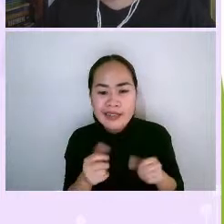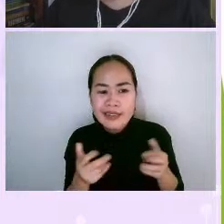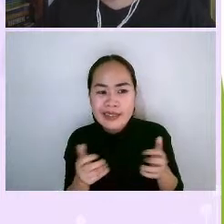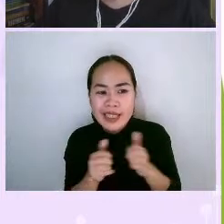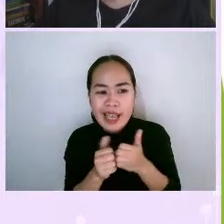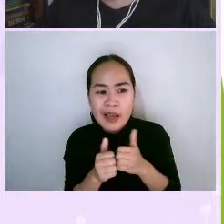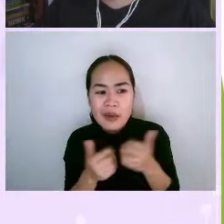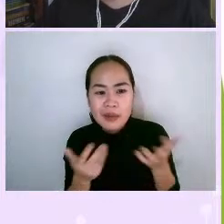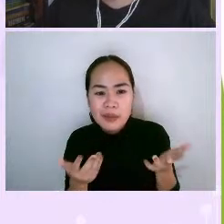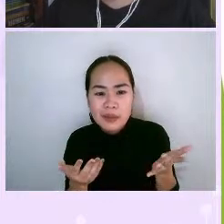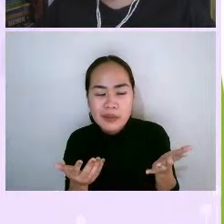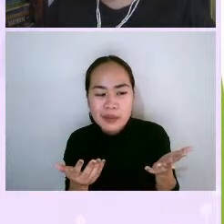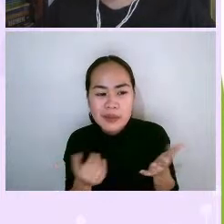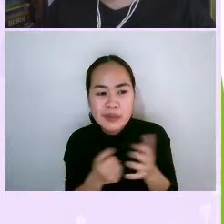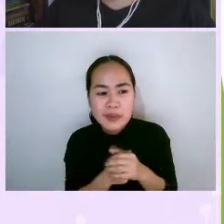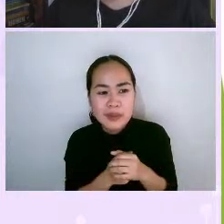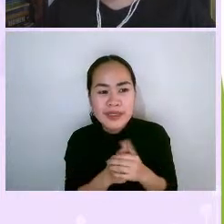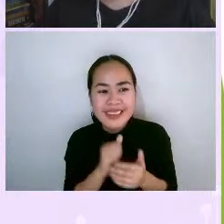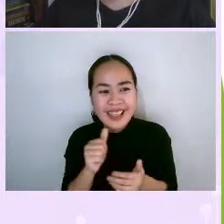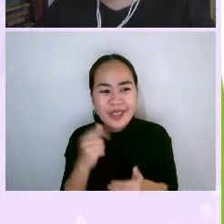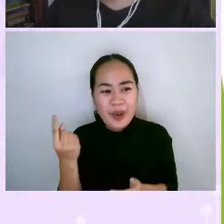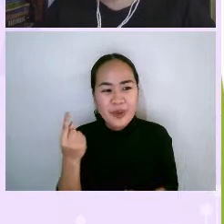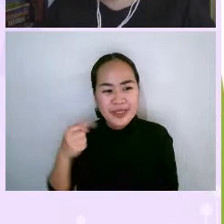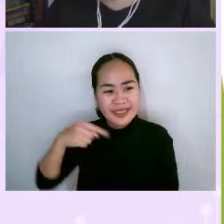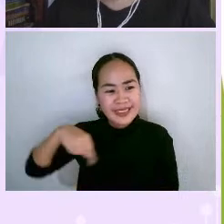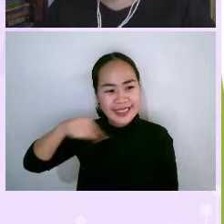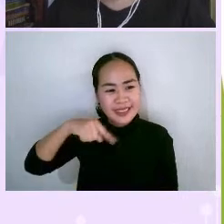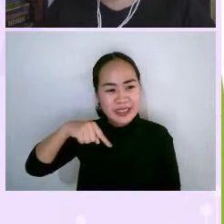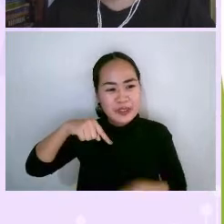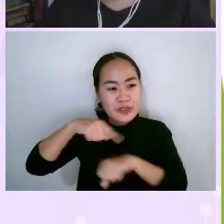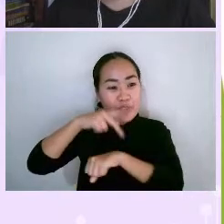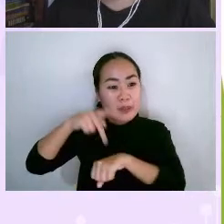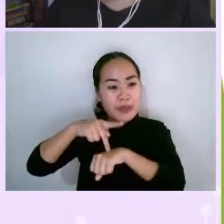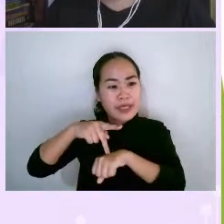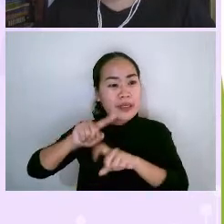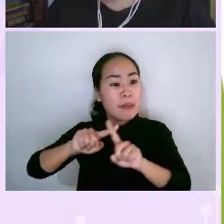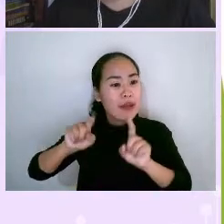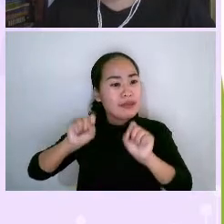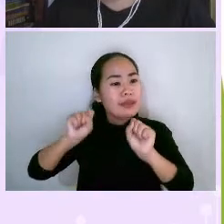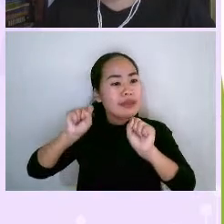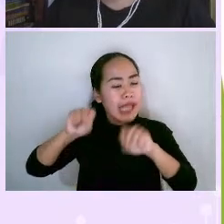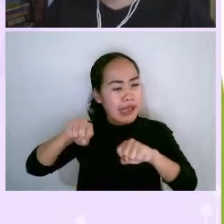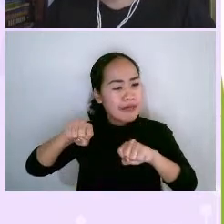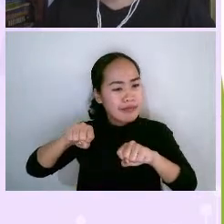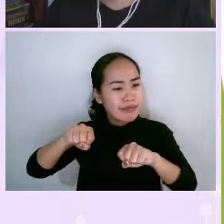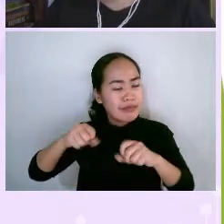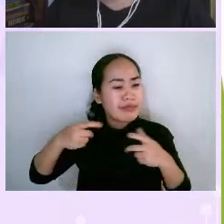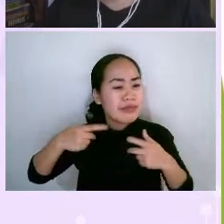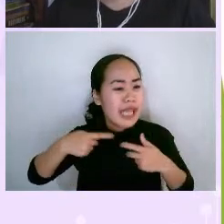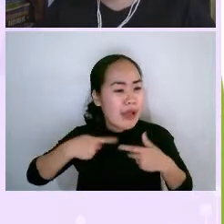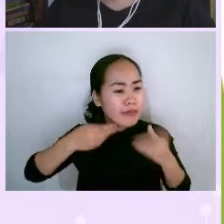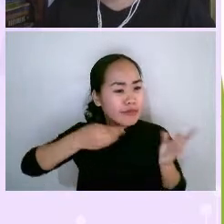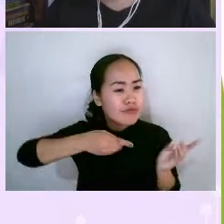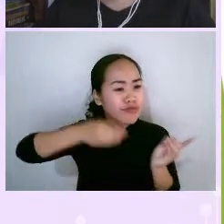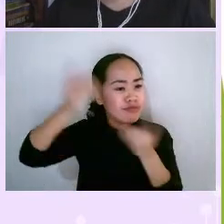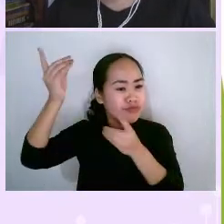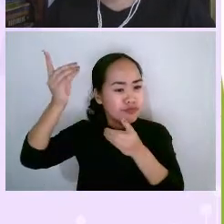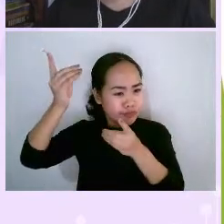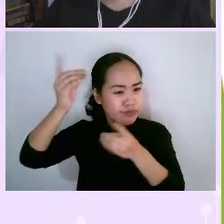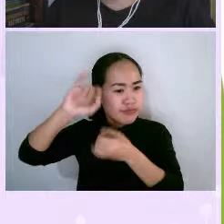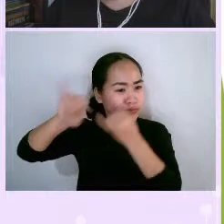sa dito domestic but nakakapag-export din sila ng kanilang products and usually